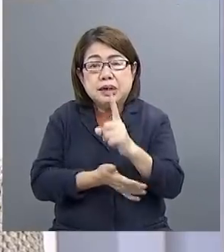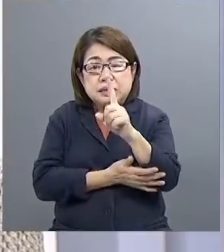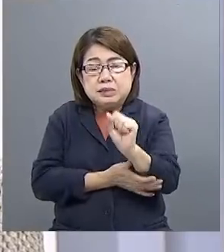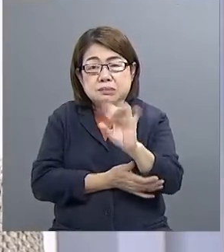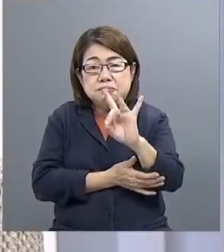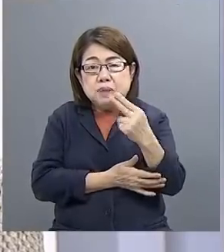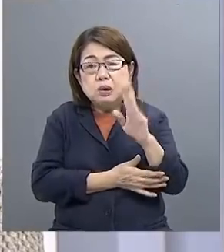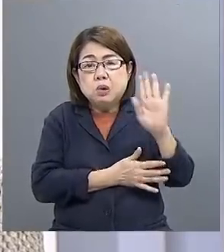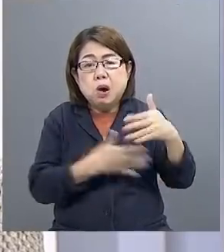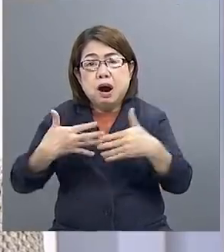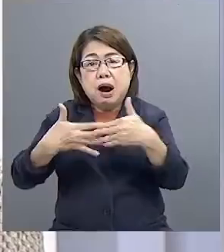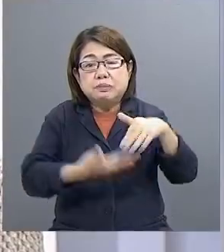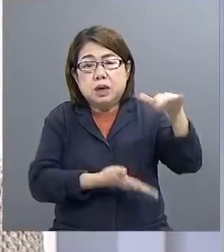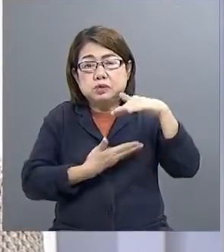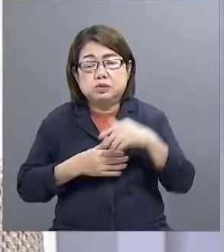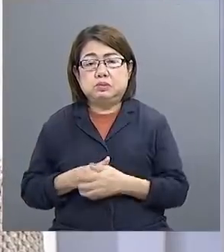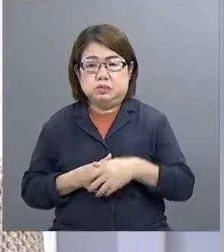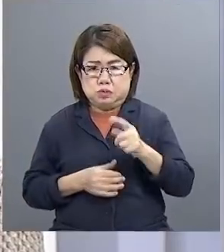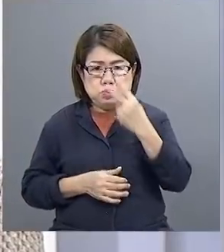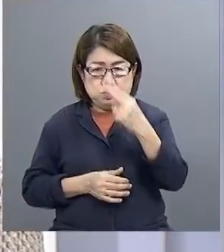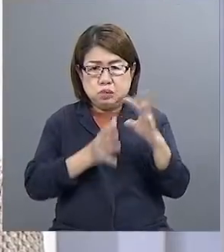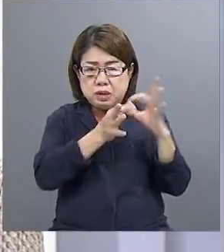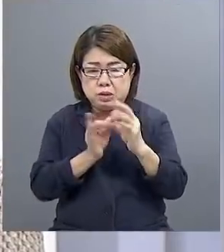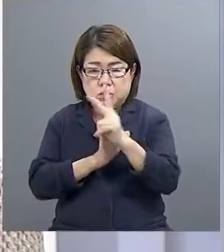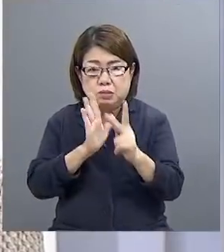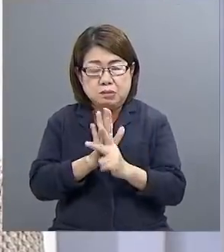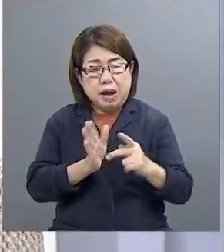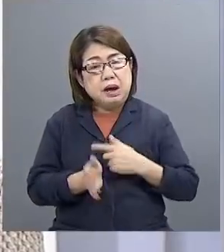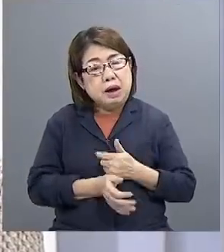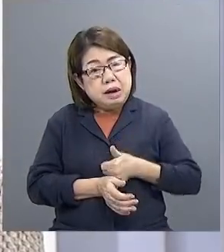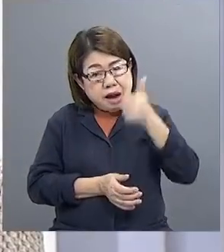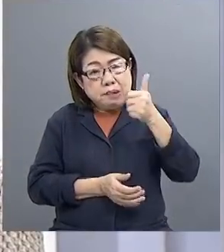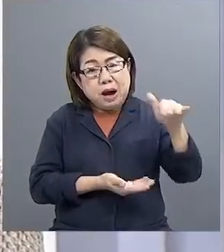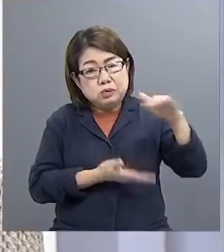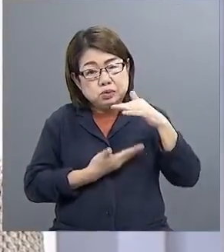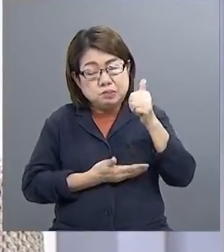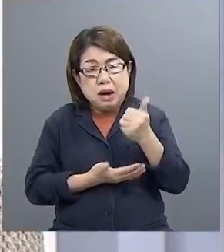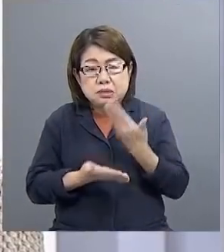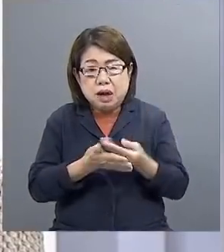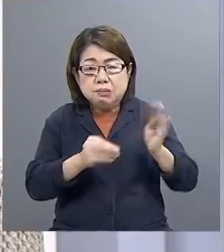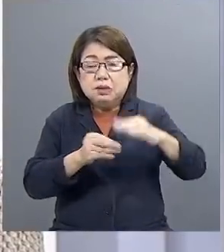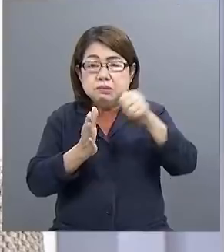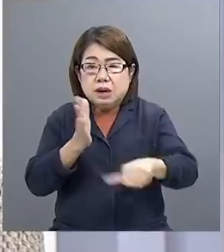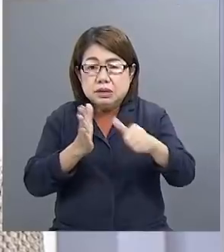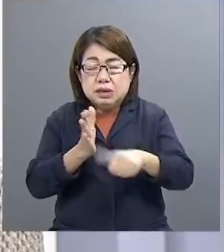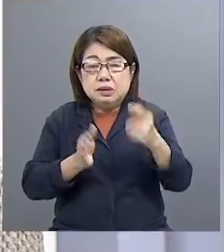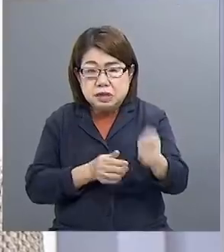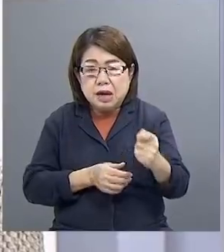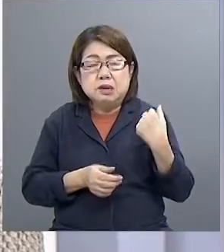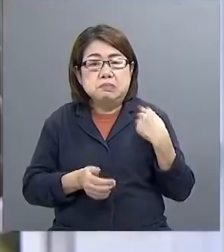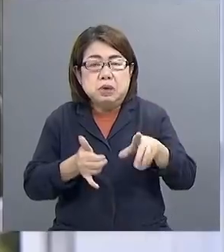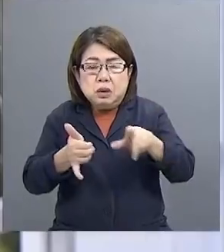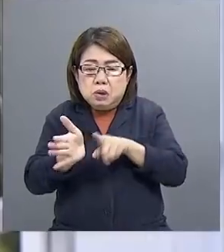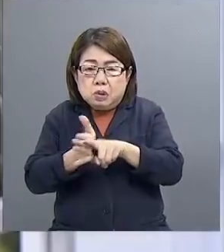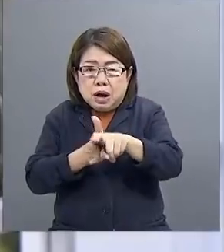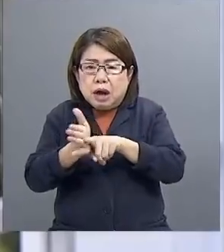แต่ทั้งนี้ทั้งนั้นต้องมีมีกฎหมายนะว่าเอาได้เอาเข้าได้หรือเปล่าเสียภาษีหรือเปล่าแล้วไหนจะเรื่องของโรคอะไรต่างๆอีกให้